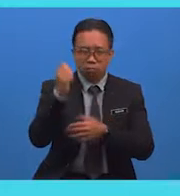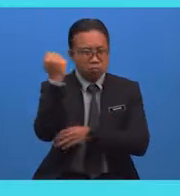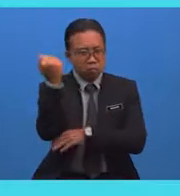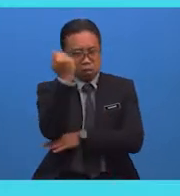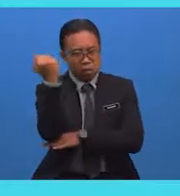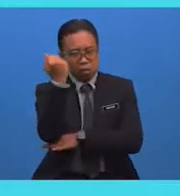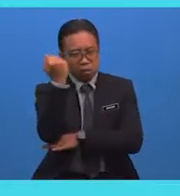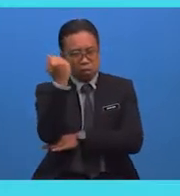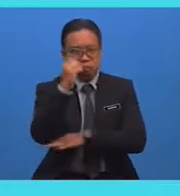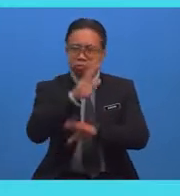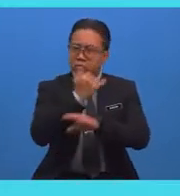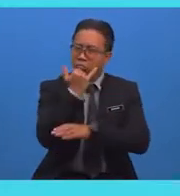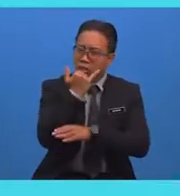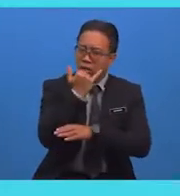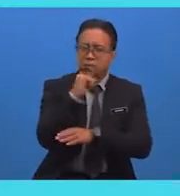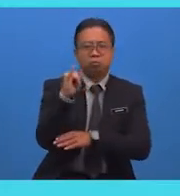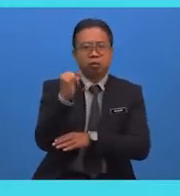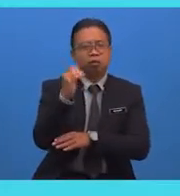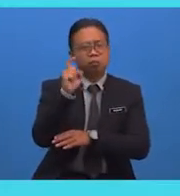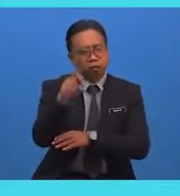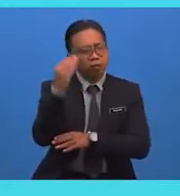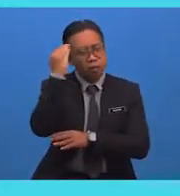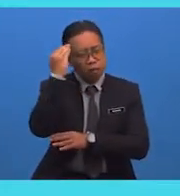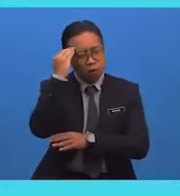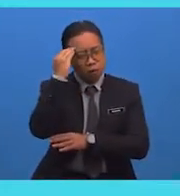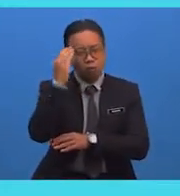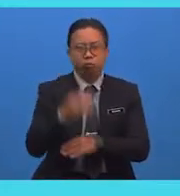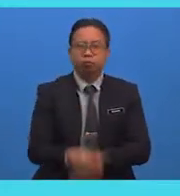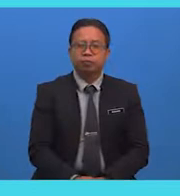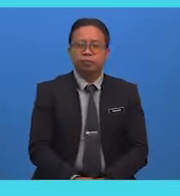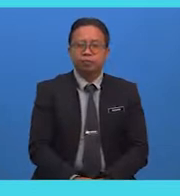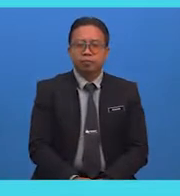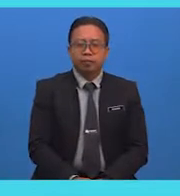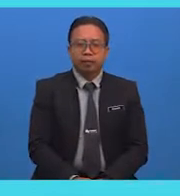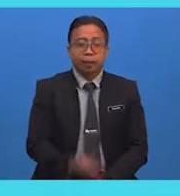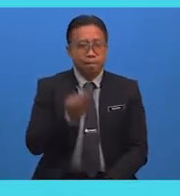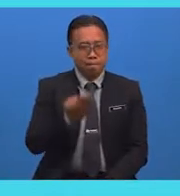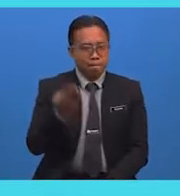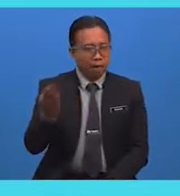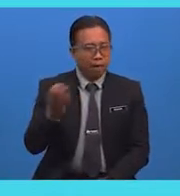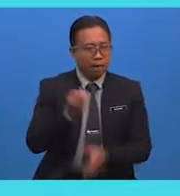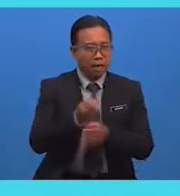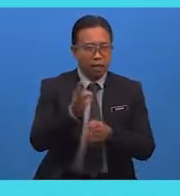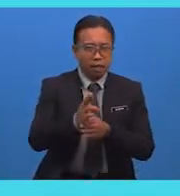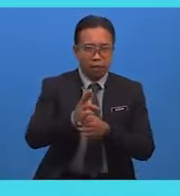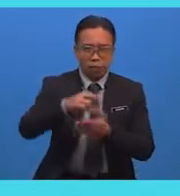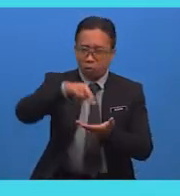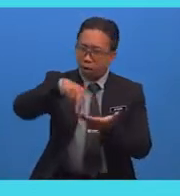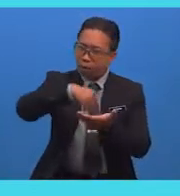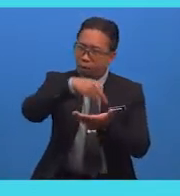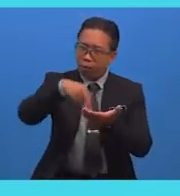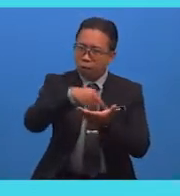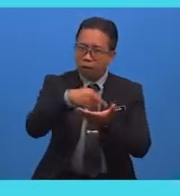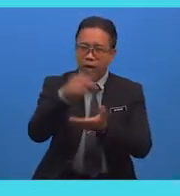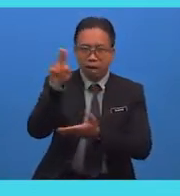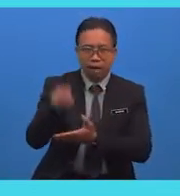terlarang? Kita hendaklah mengetahui dan mengenal pasti sesuatu bahan atau ramuan itu adalah